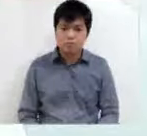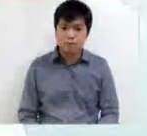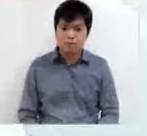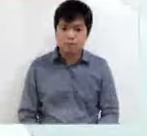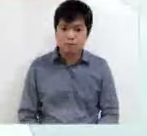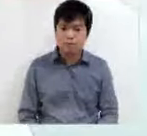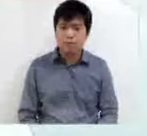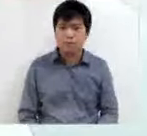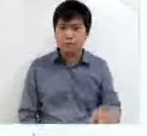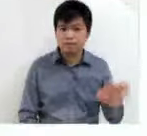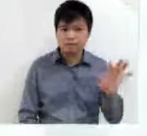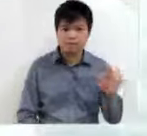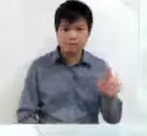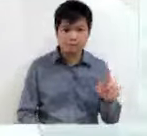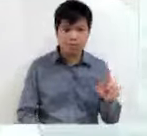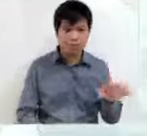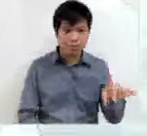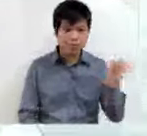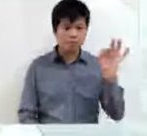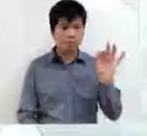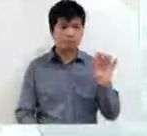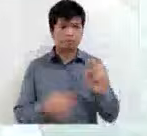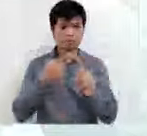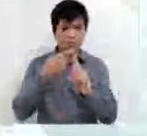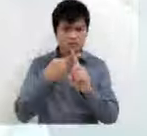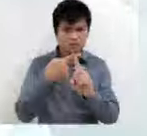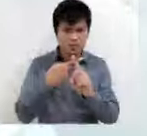nagpa-positive sa COVID yung iba. We do have